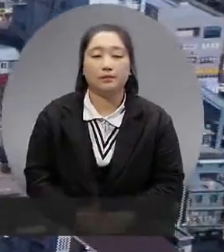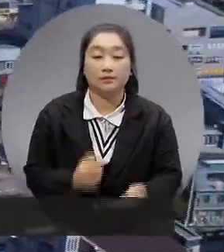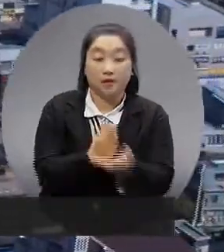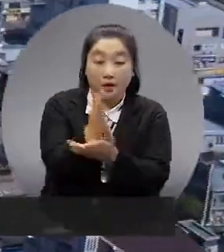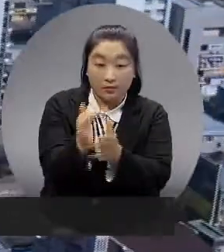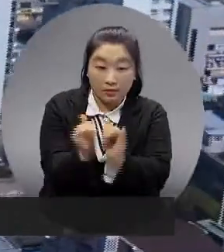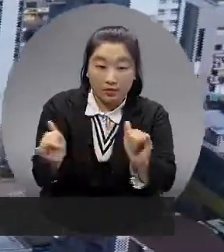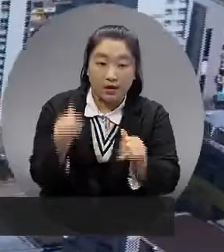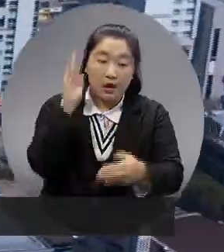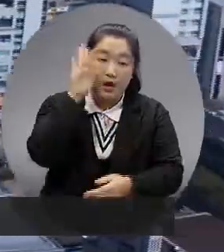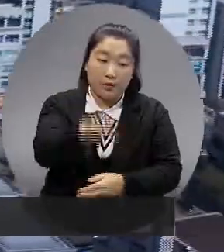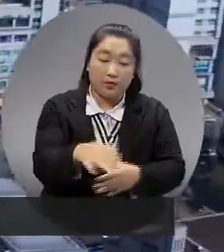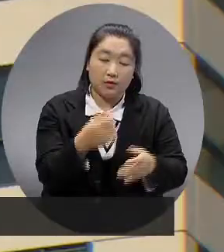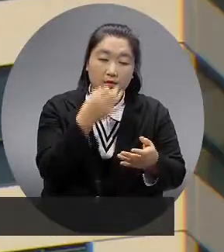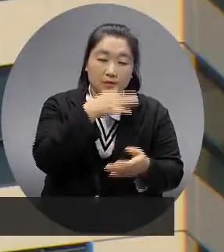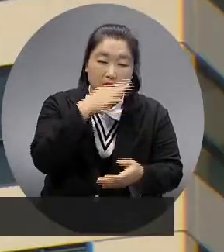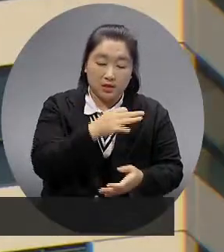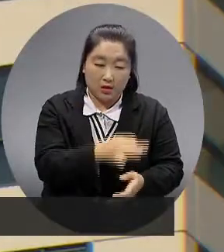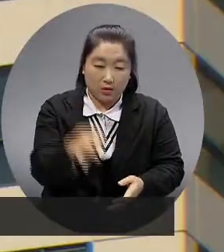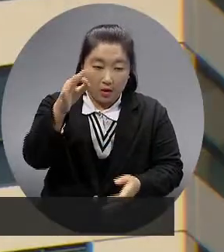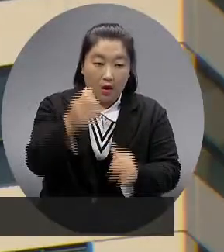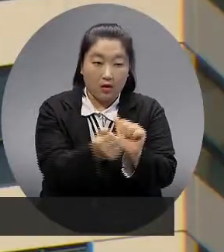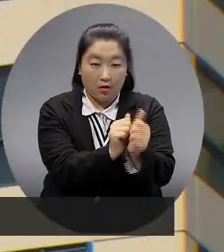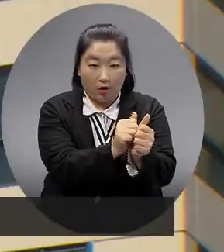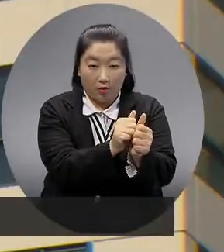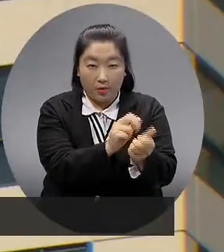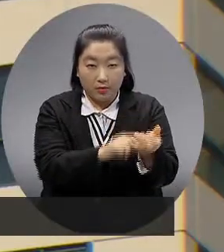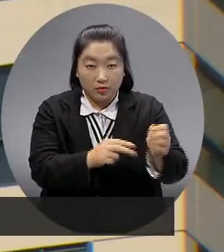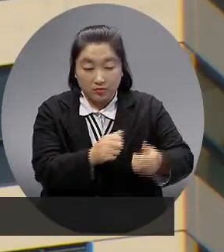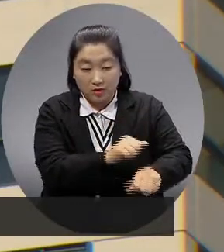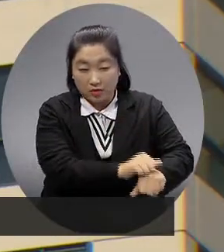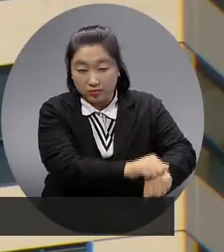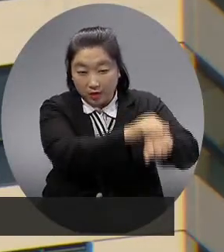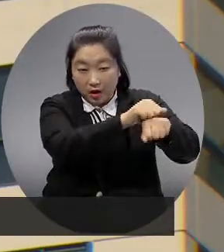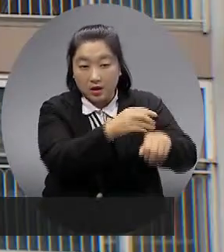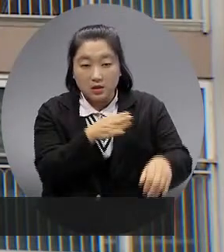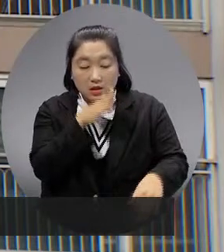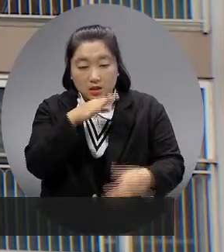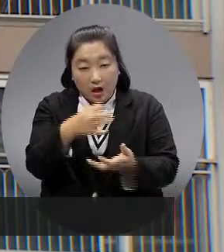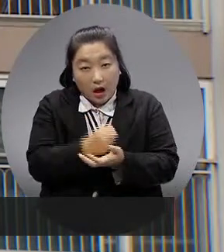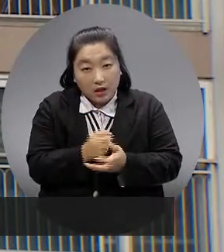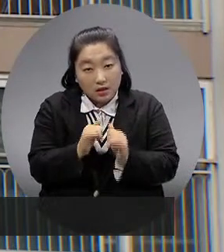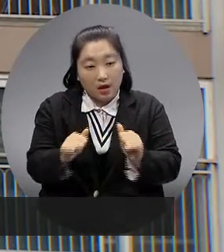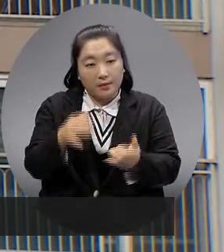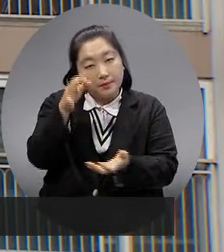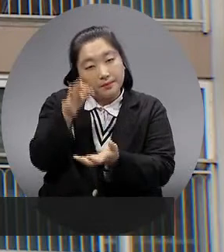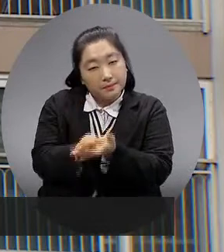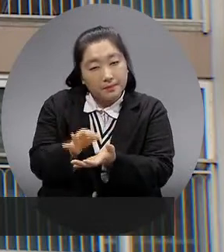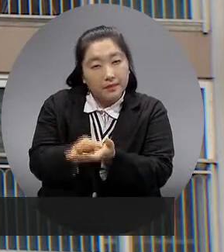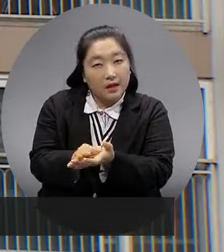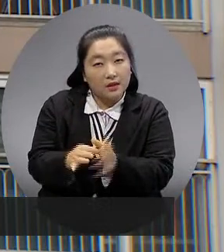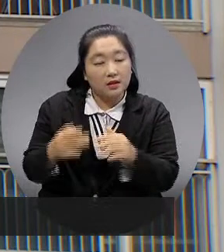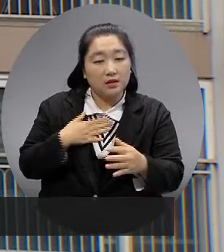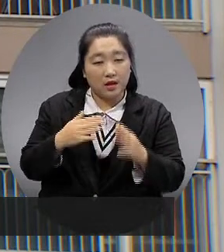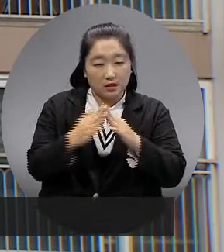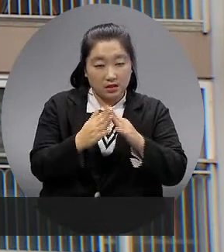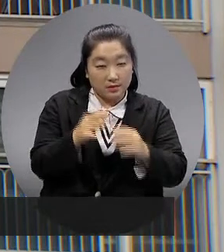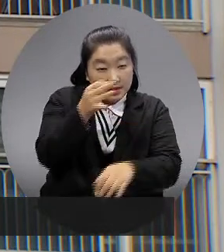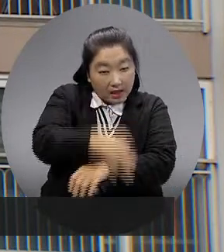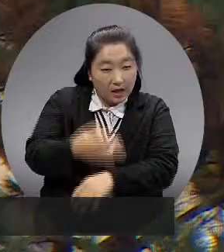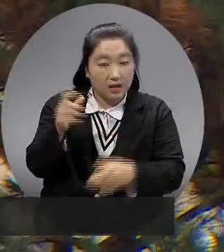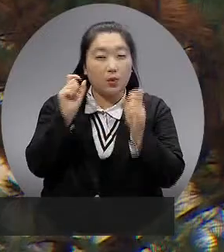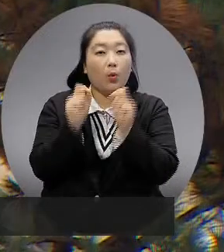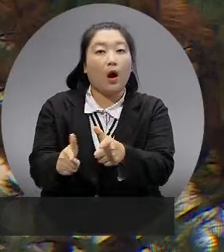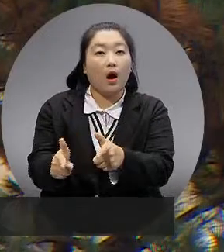전문가들은 앞으로 고금리로 경매 물건이 쌓이면서 실수요자 입장에서는 저렴한 가격에 내 집을 마련할 수 있는